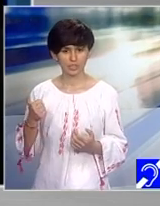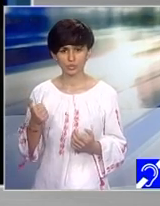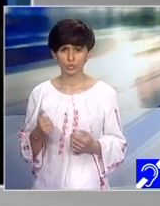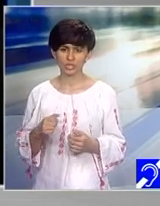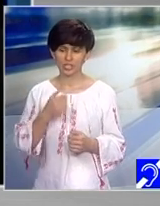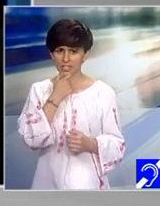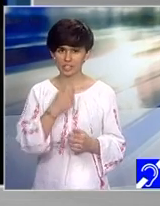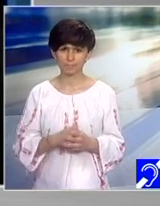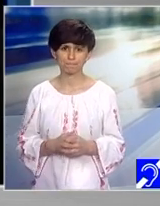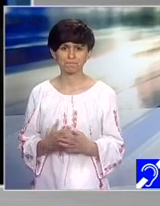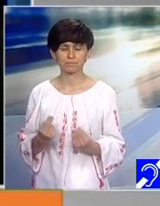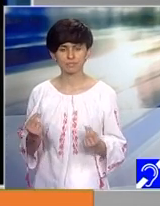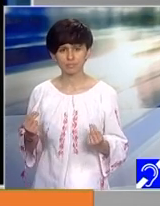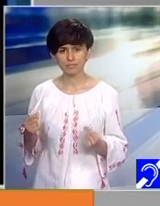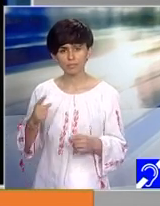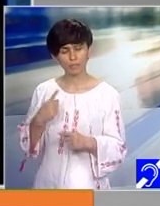se